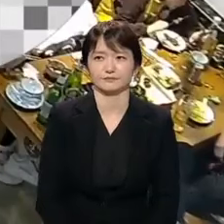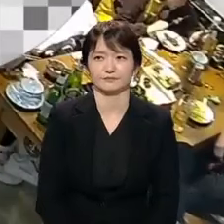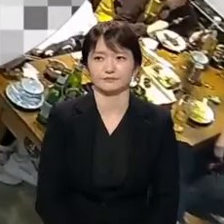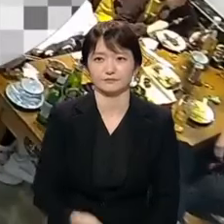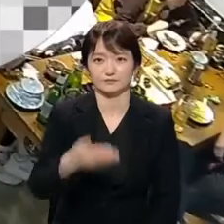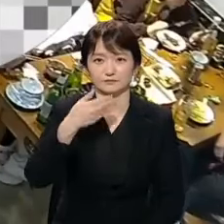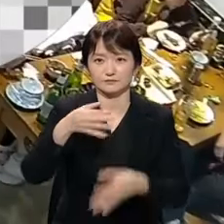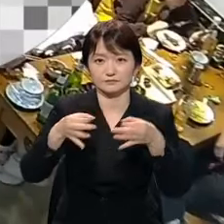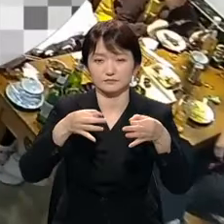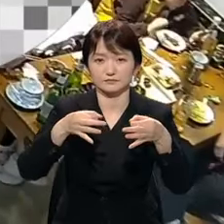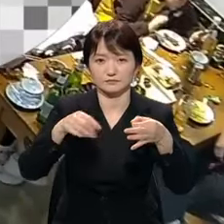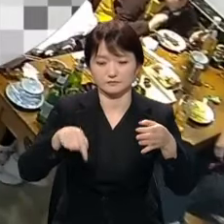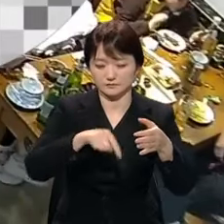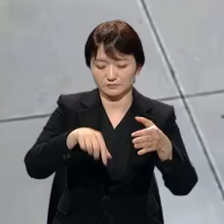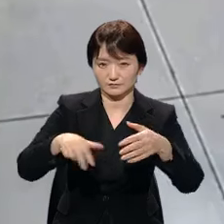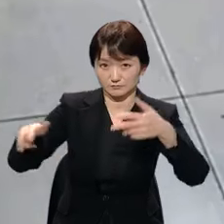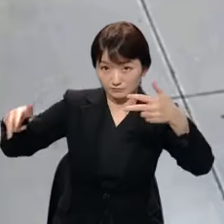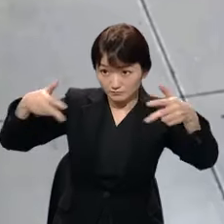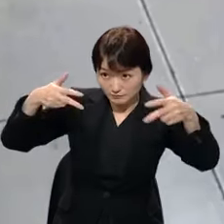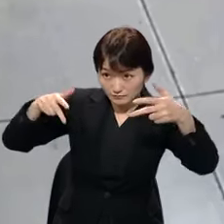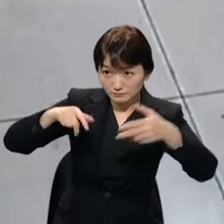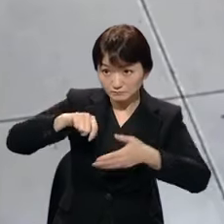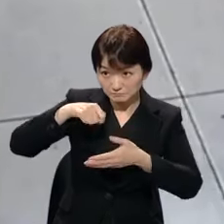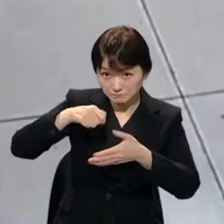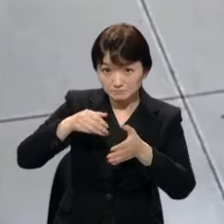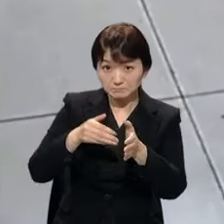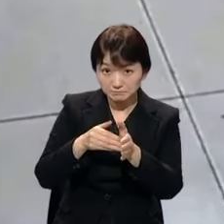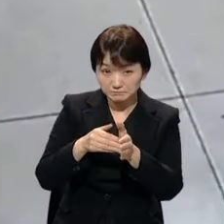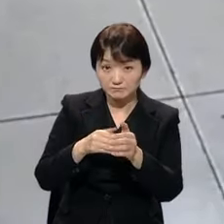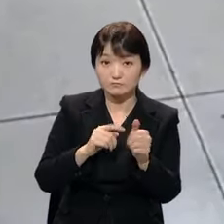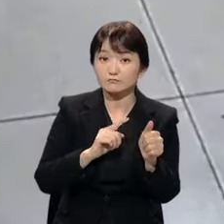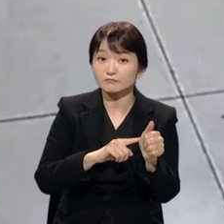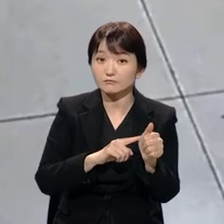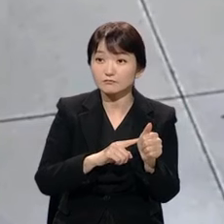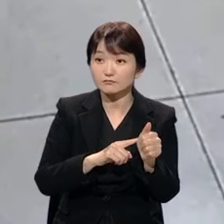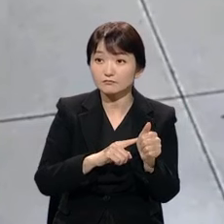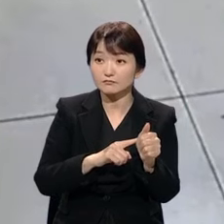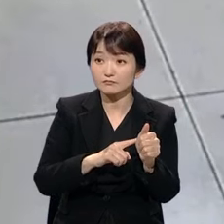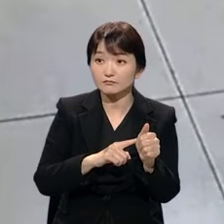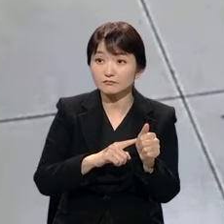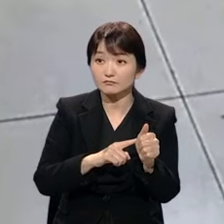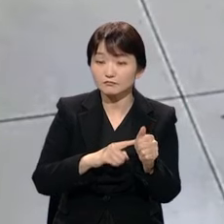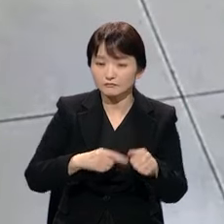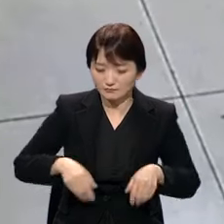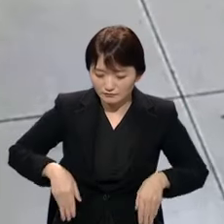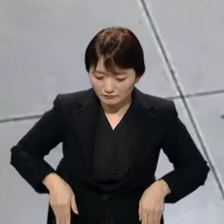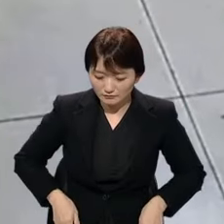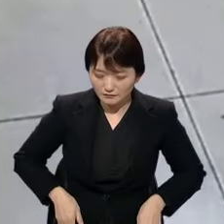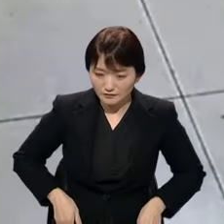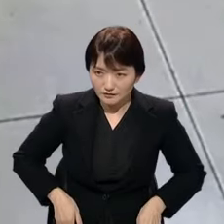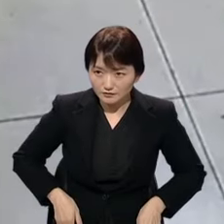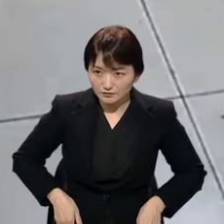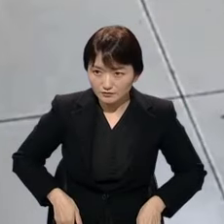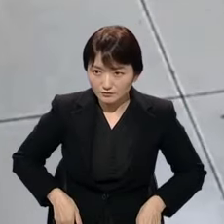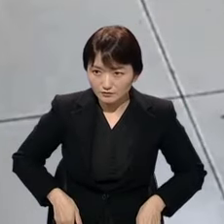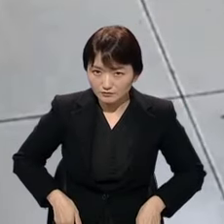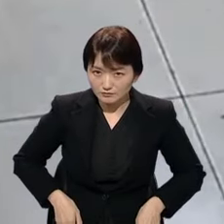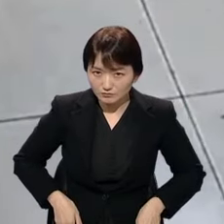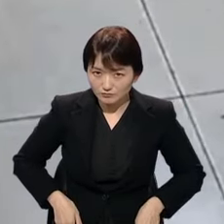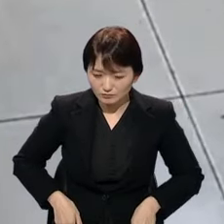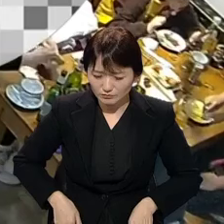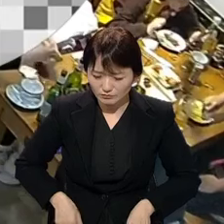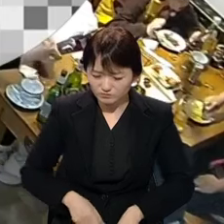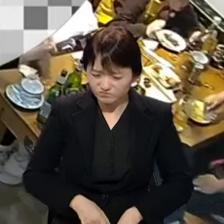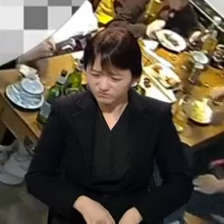한 식당의 CCTV 영상인데요. 식사를 거의 마친 듯한 한 남성이 바지에 손을 넣습니다. 뭔가 세게